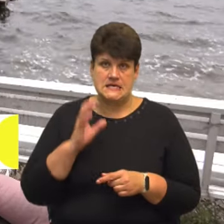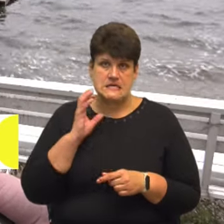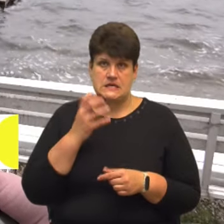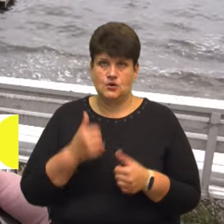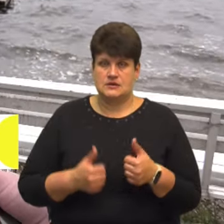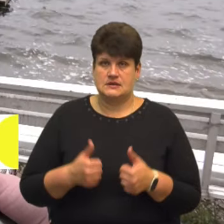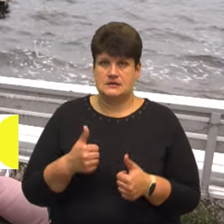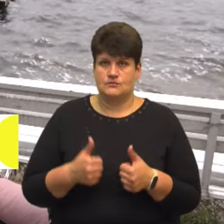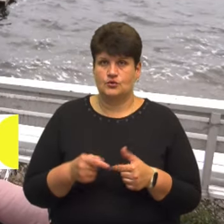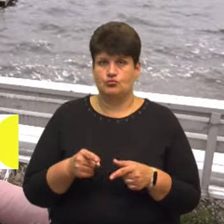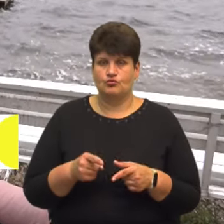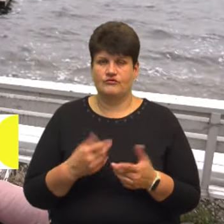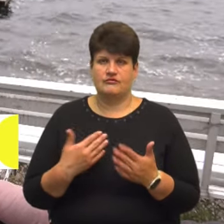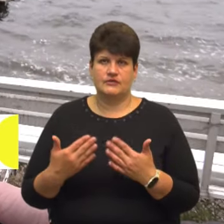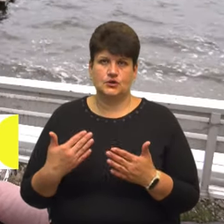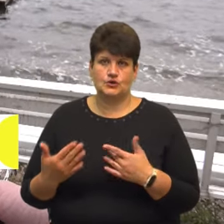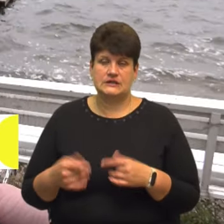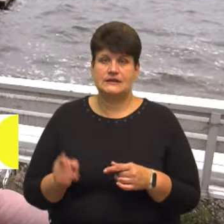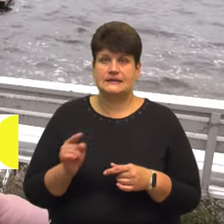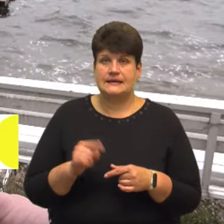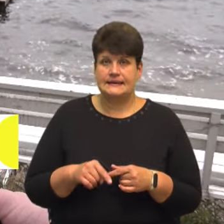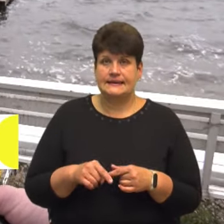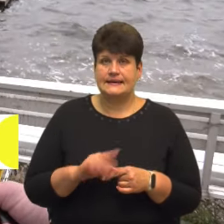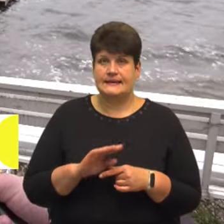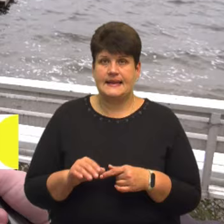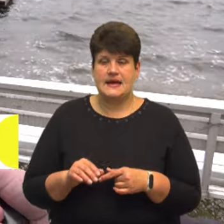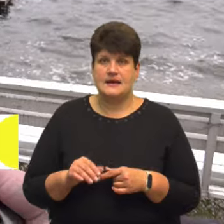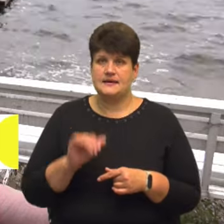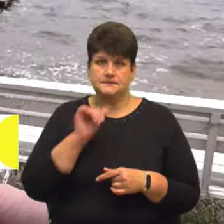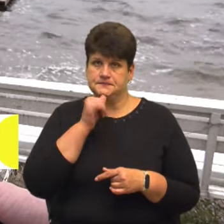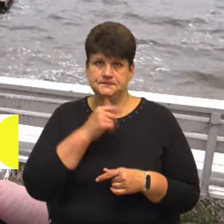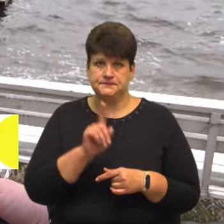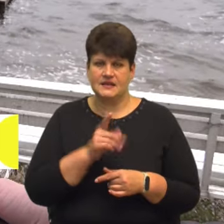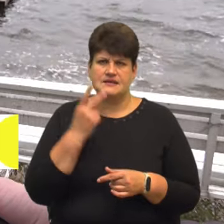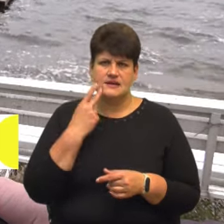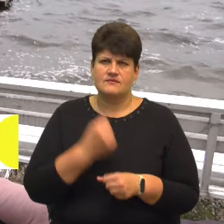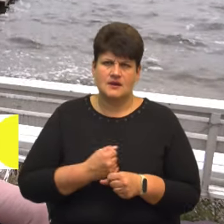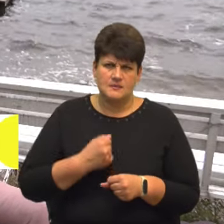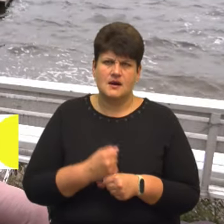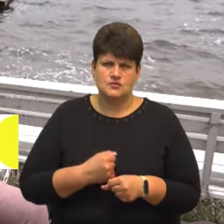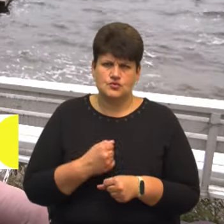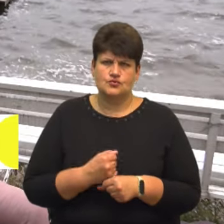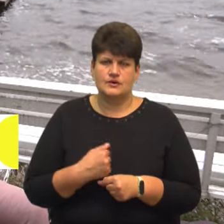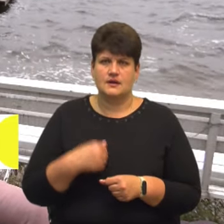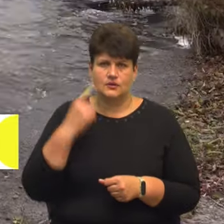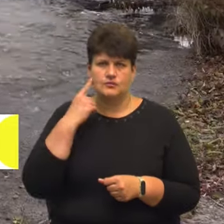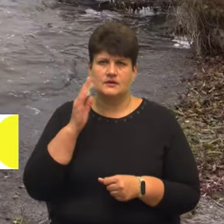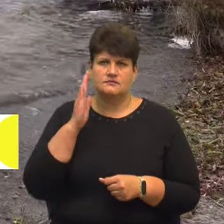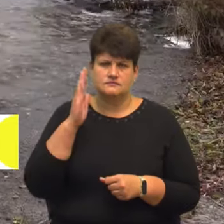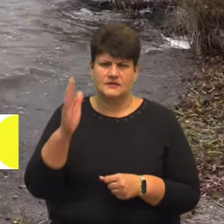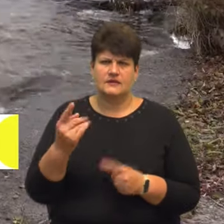і Тимур відноситься до таких які скажемо так несичкують Він завжди працює Я думаю що впереді в нас велике